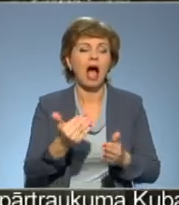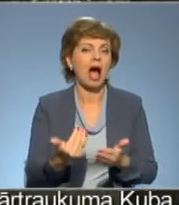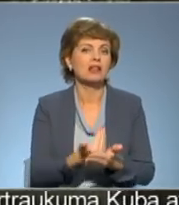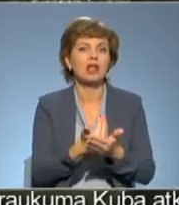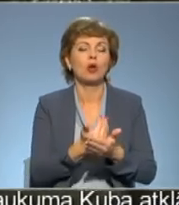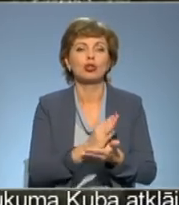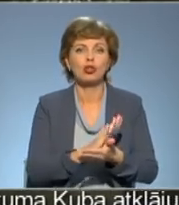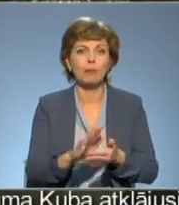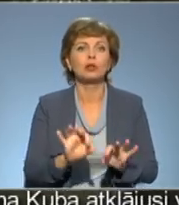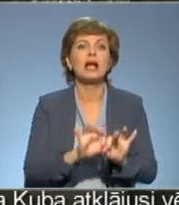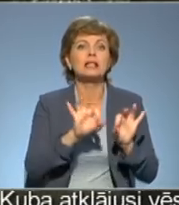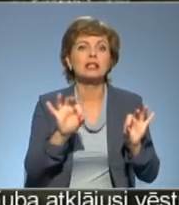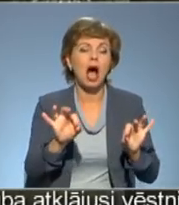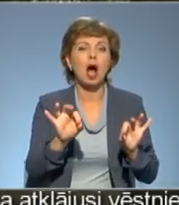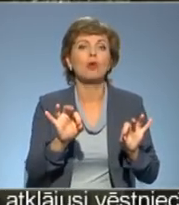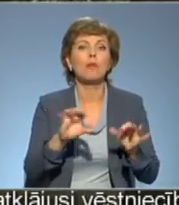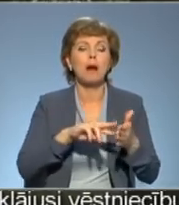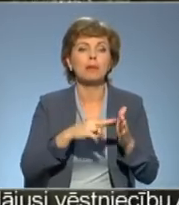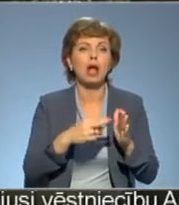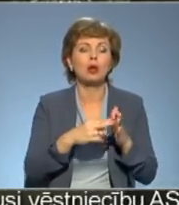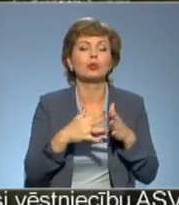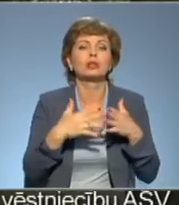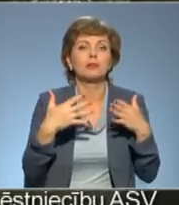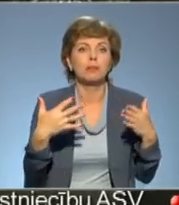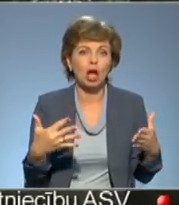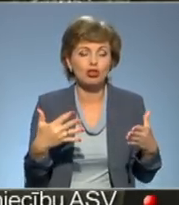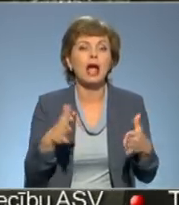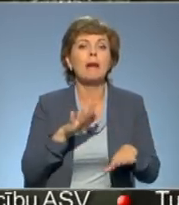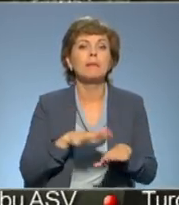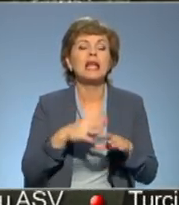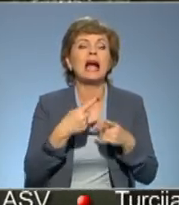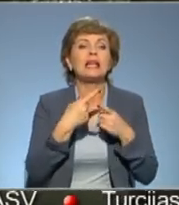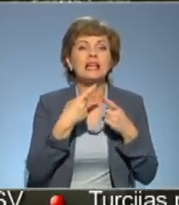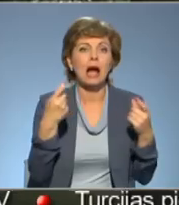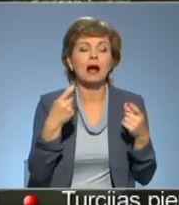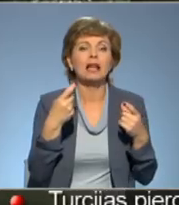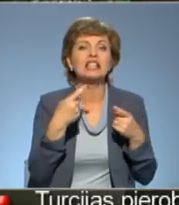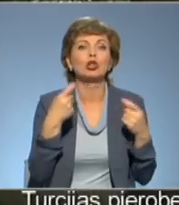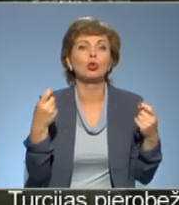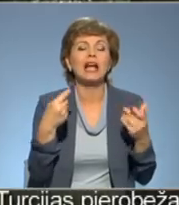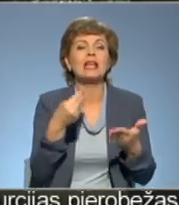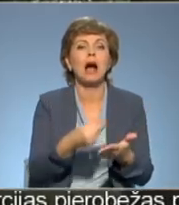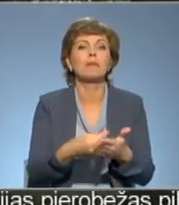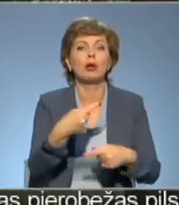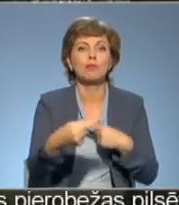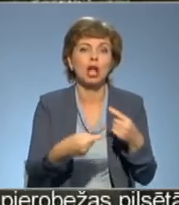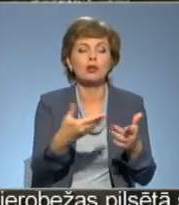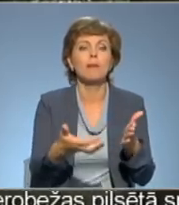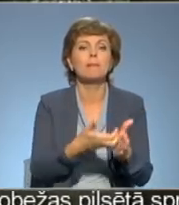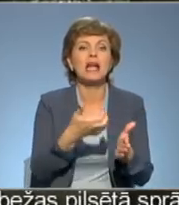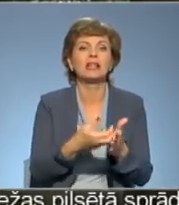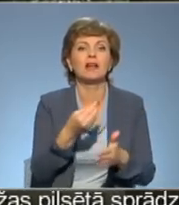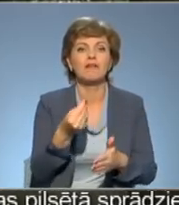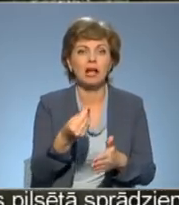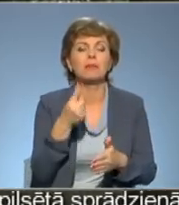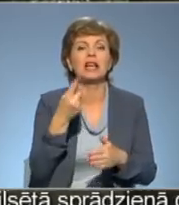projekts plānots plašākā apmērā, bet izsludinot iepirkuma procedūru pietrūka finansējums un tika atsevišķi